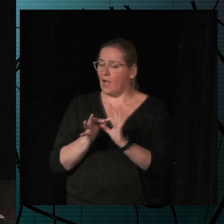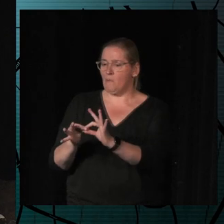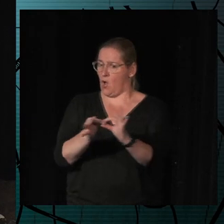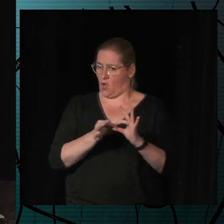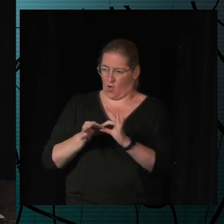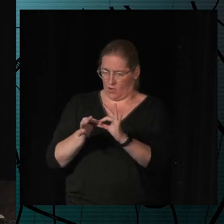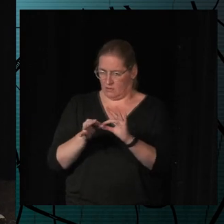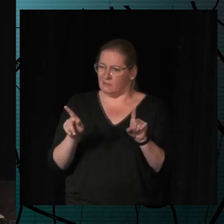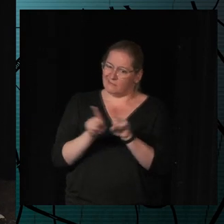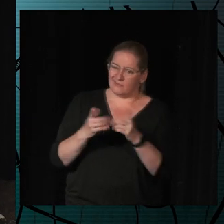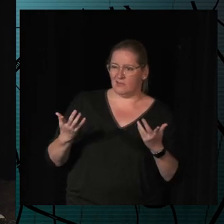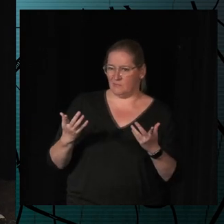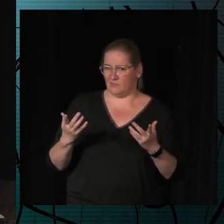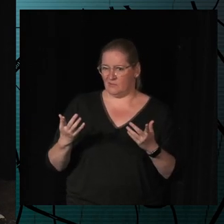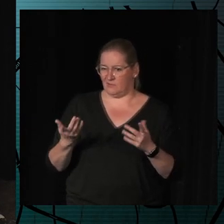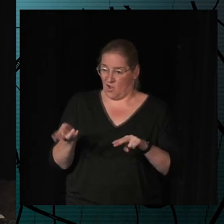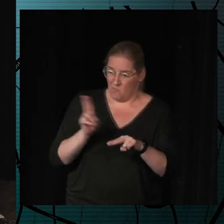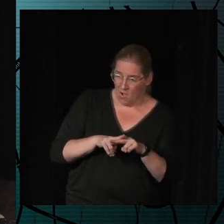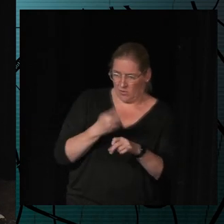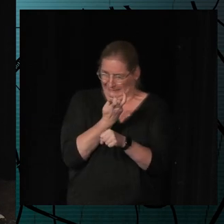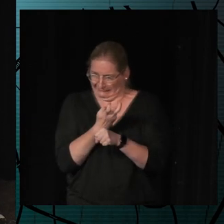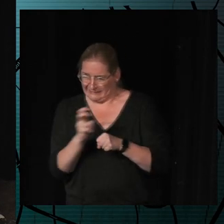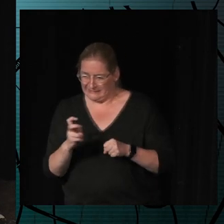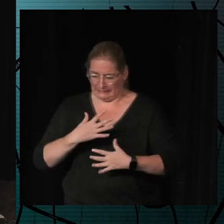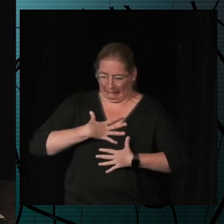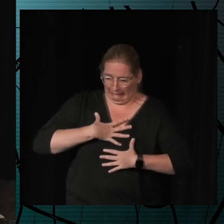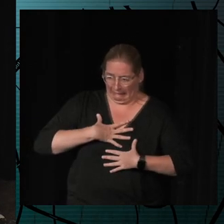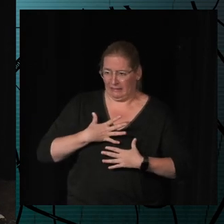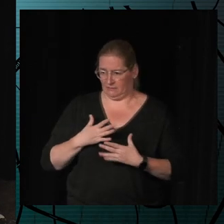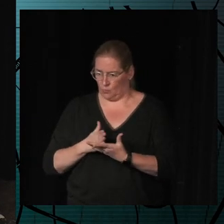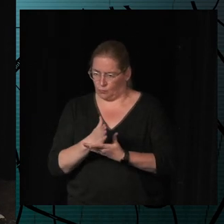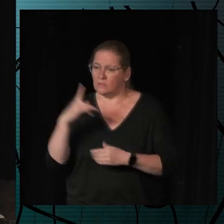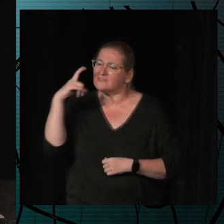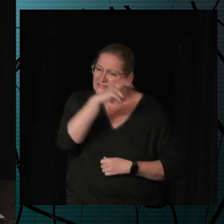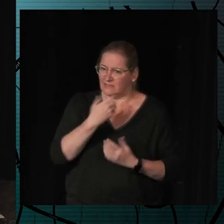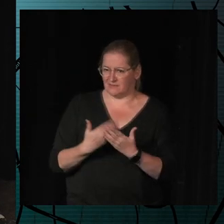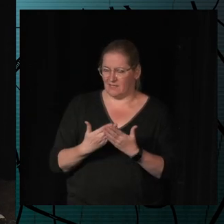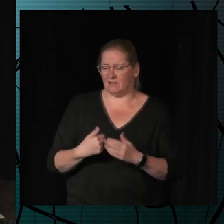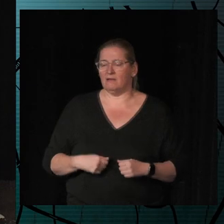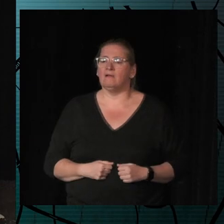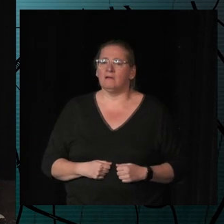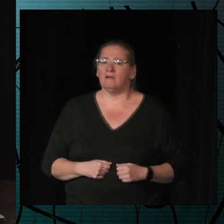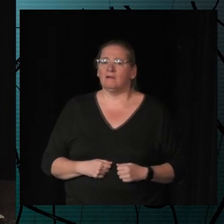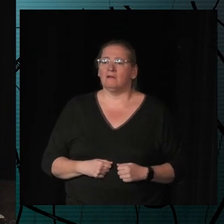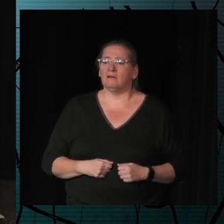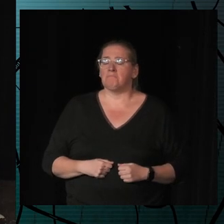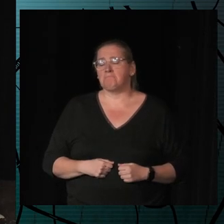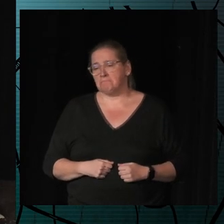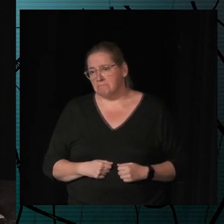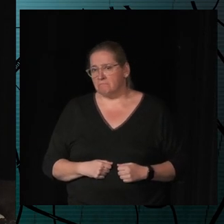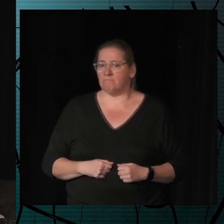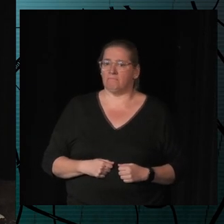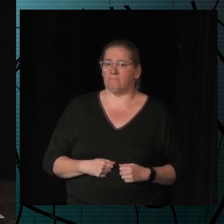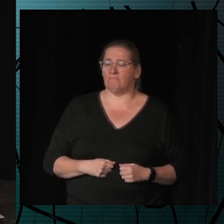les enjeux de survie qui sont très denses euh euh moi j'avais un peu plus de bémol sur les les mécaniques qui sont souvent